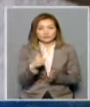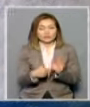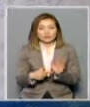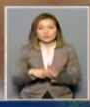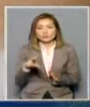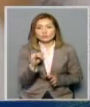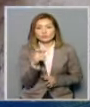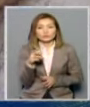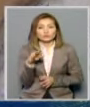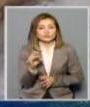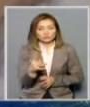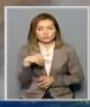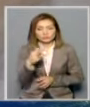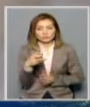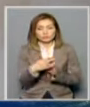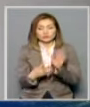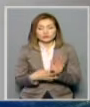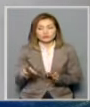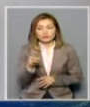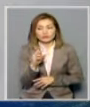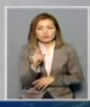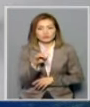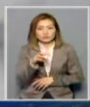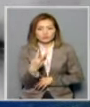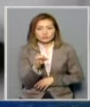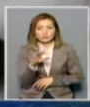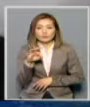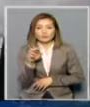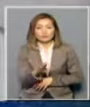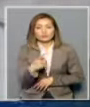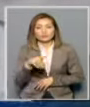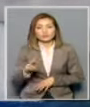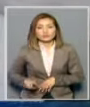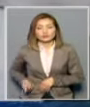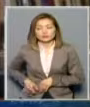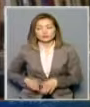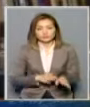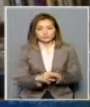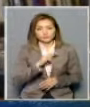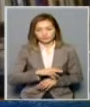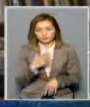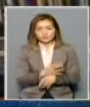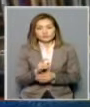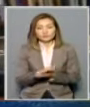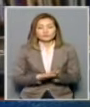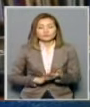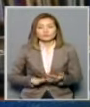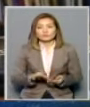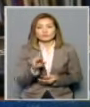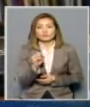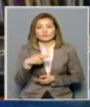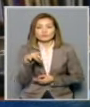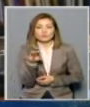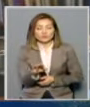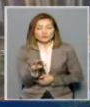Мұхтар Әуезов атындағы, нөмірі 19 Қаныш Сәтбаев атындағы мектептерде мектеп директоры лауазымында болған. Сөйте жүріп ол Атырау радиосында